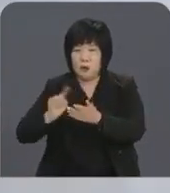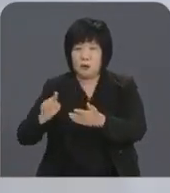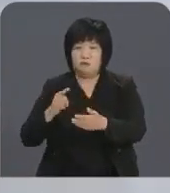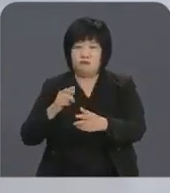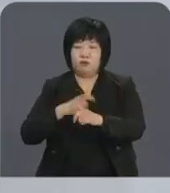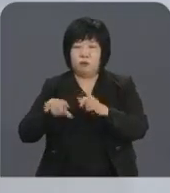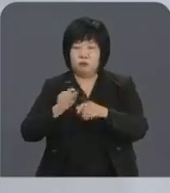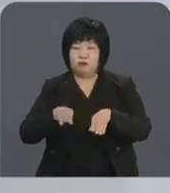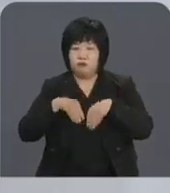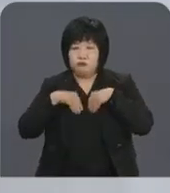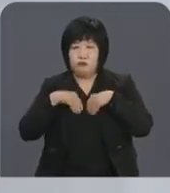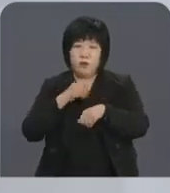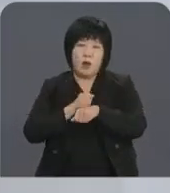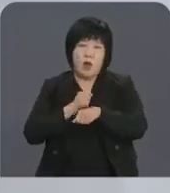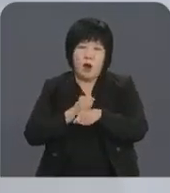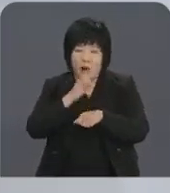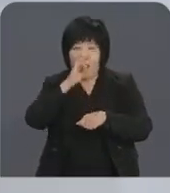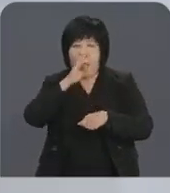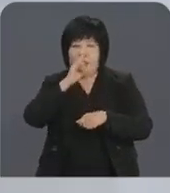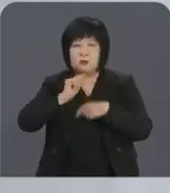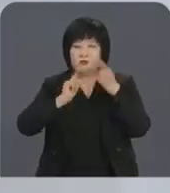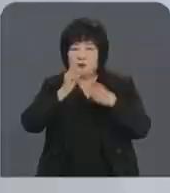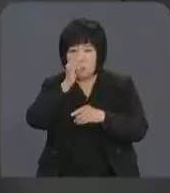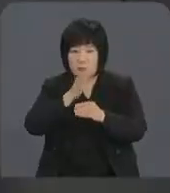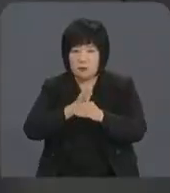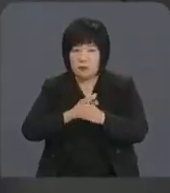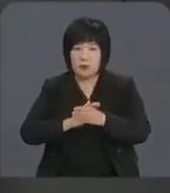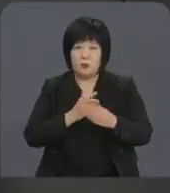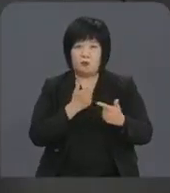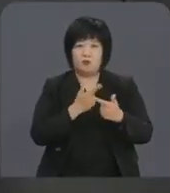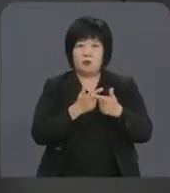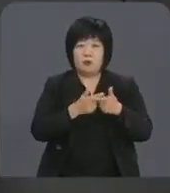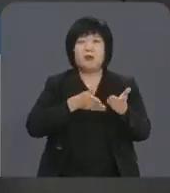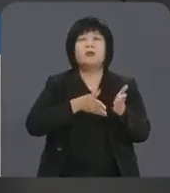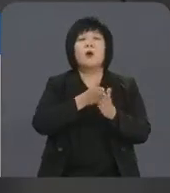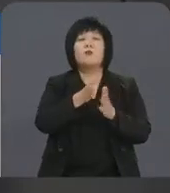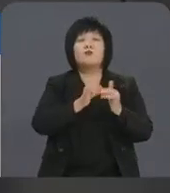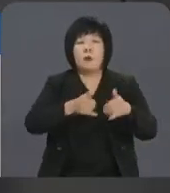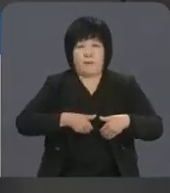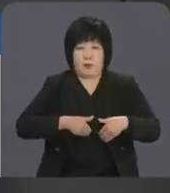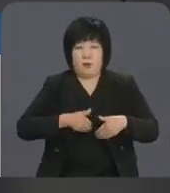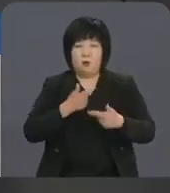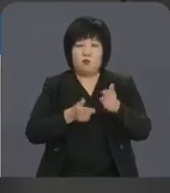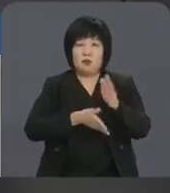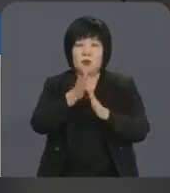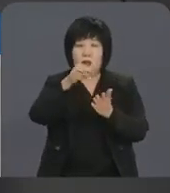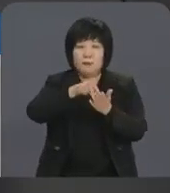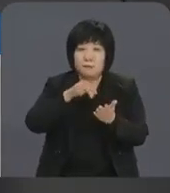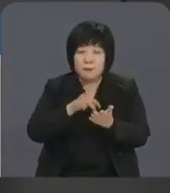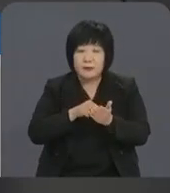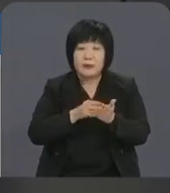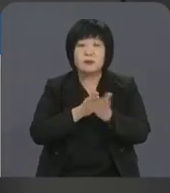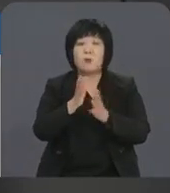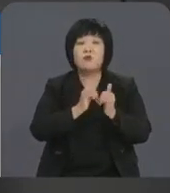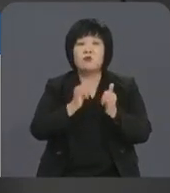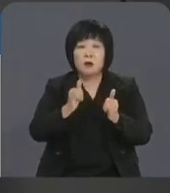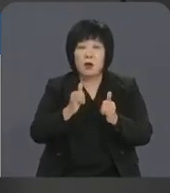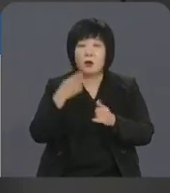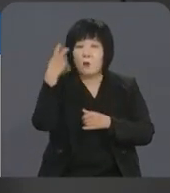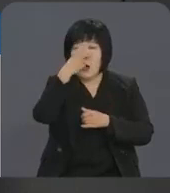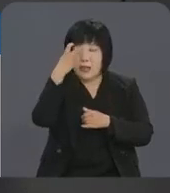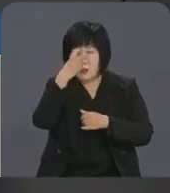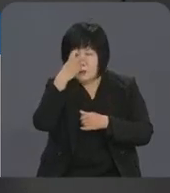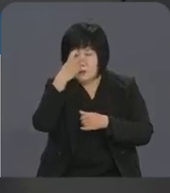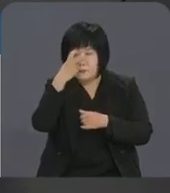저서 난 된다는 주장이 나오고 있습니다 부산시의 전문가가 있어야죠 부산시에서 우리 부동산시장을 과일 감독하고